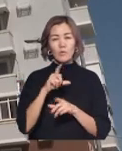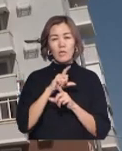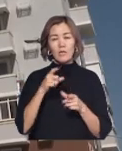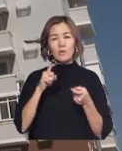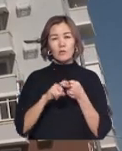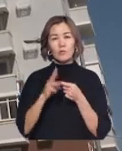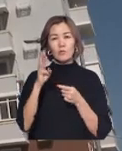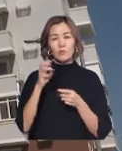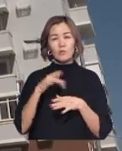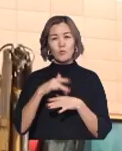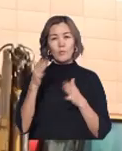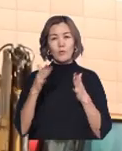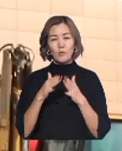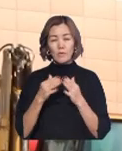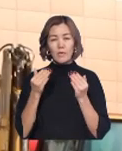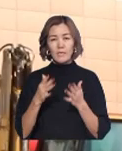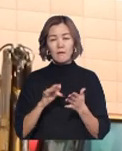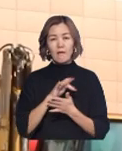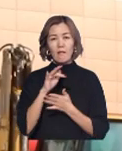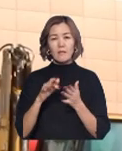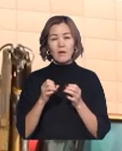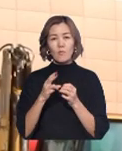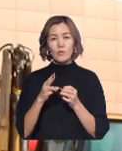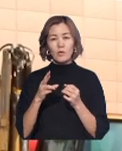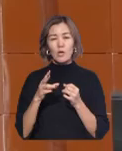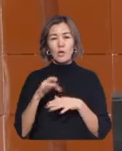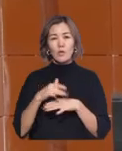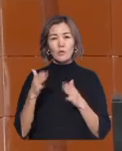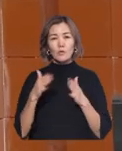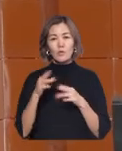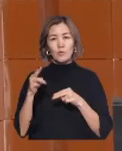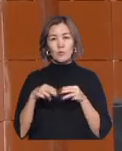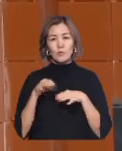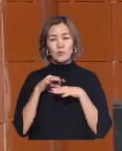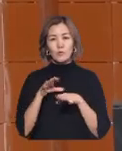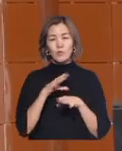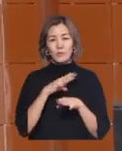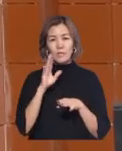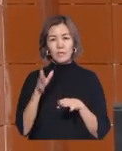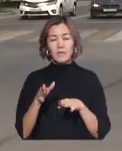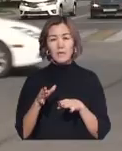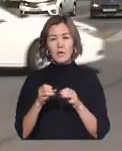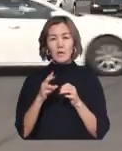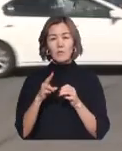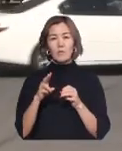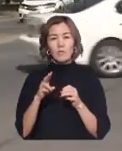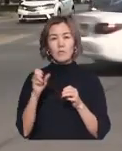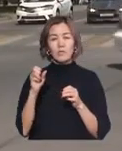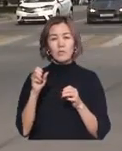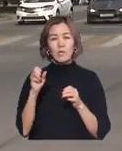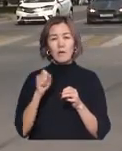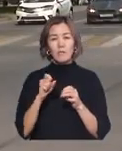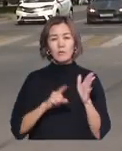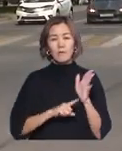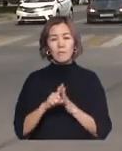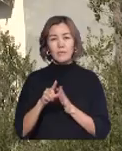аса көпқабатты тұрғын үй бар. Қазір қалада тағы 12 тұрғын үй кешенінің құрылысы жүріп жатыр. Ал 12 тамыздан бастап құбыр